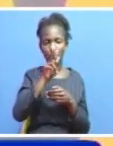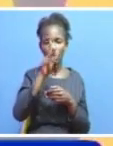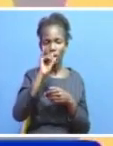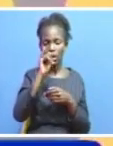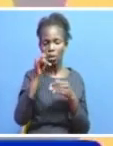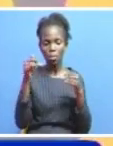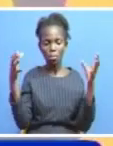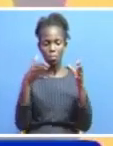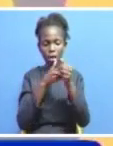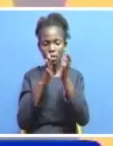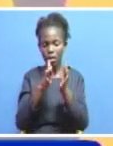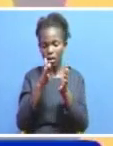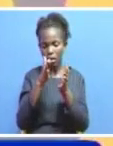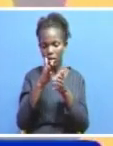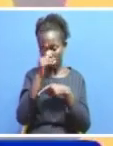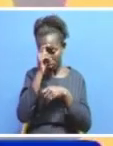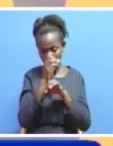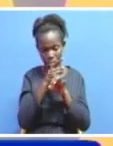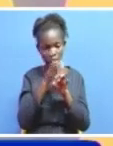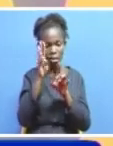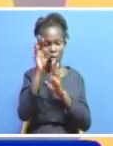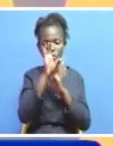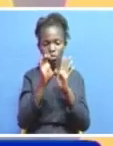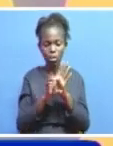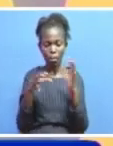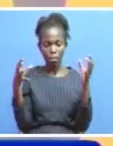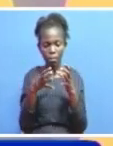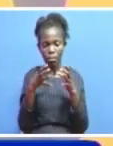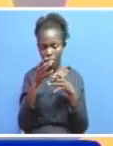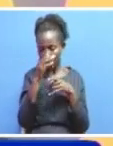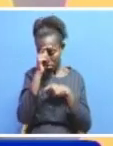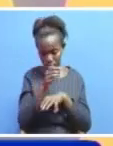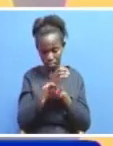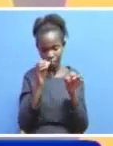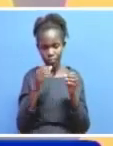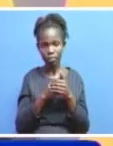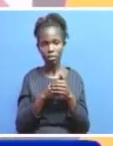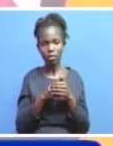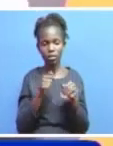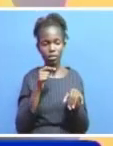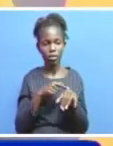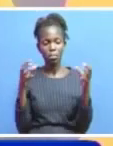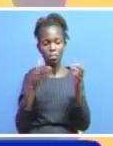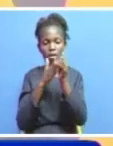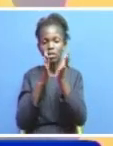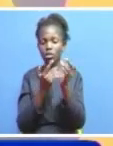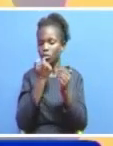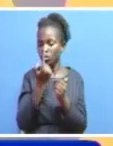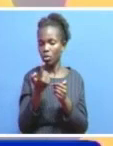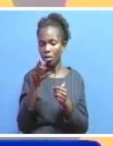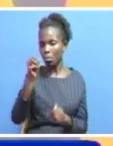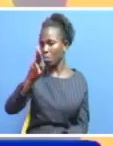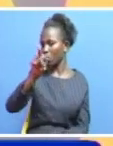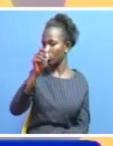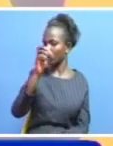ndaya. Na mwoni mwoma taoni inge katiba kaa kiyama ndaya. Yazuma kwenda kwa takauzu. Na kila party leader ananeni ibano kwa Mutonga,